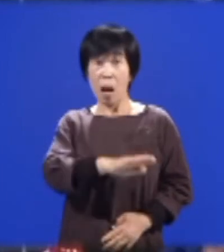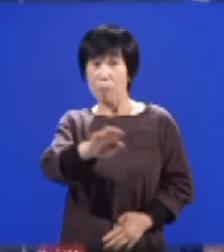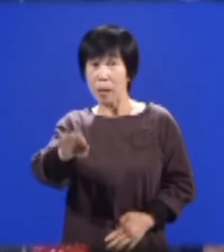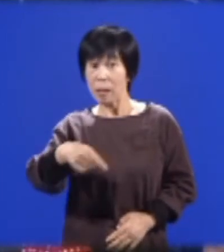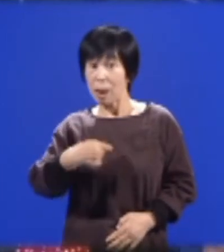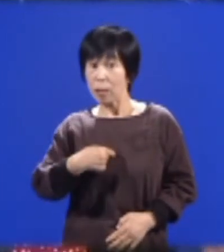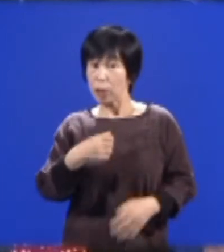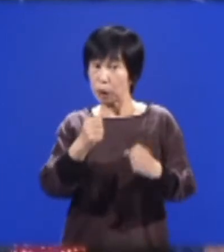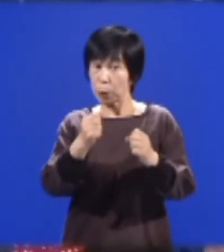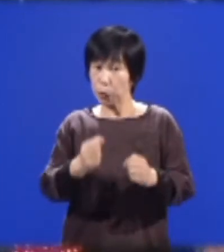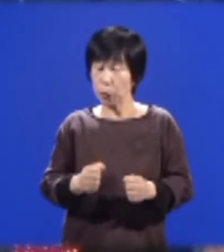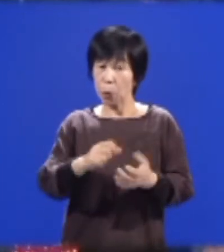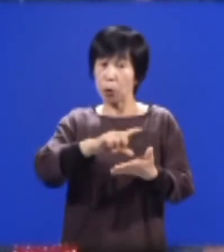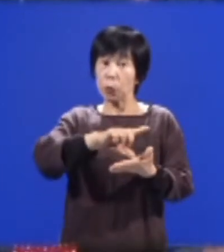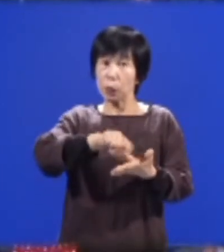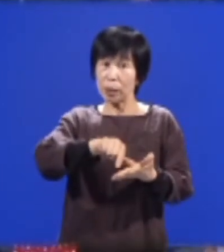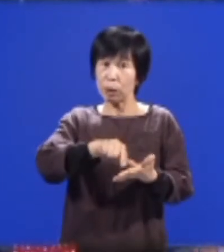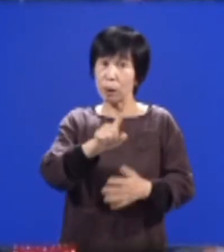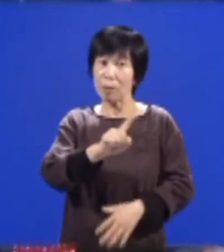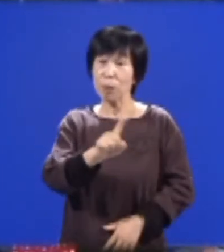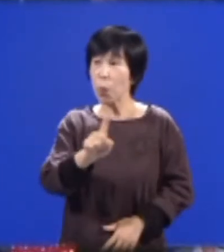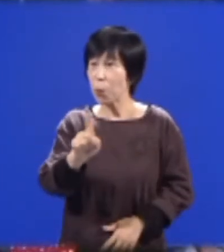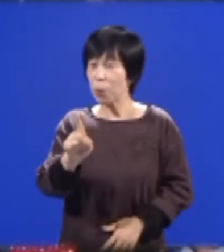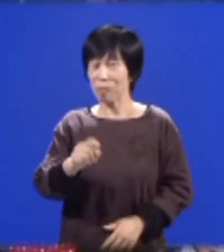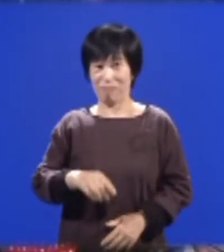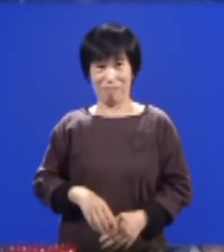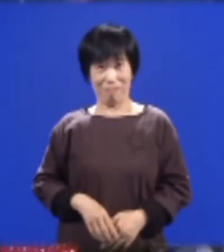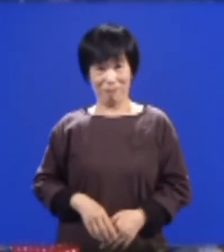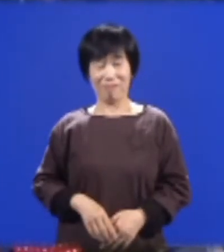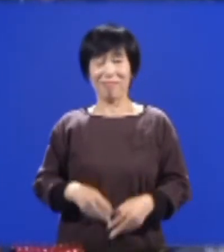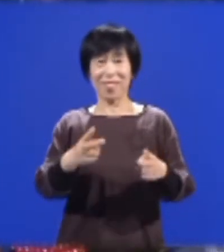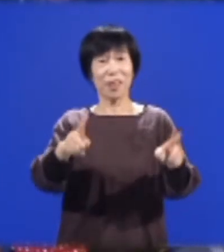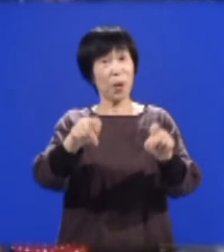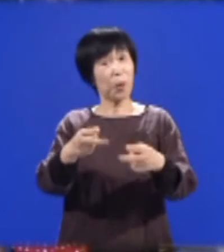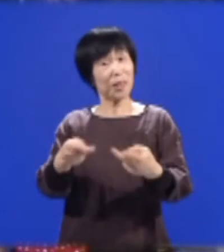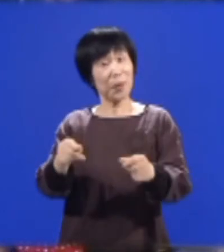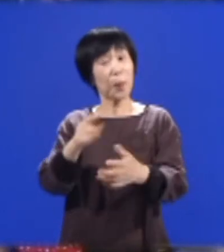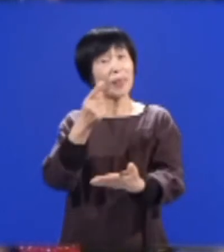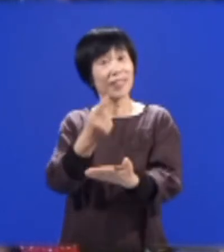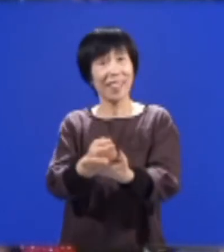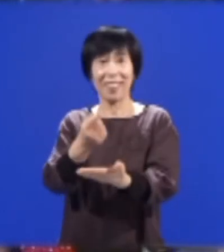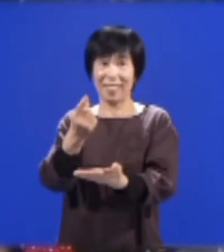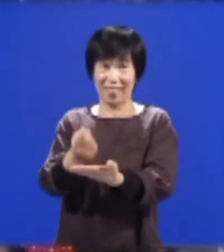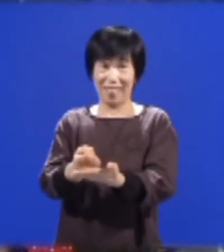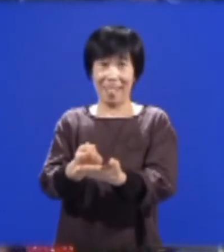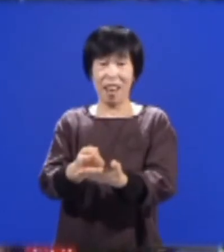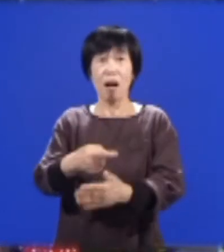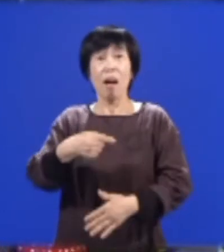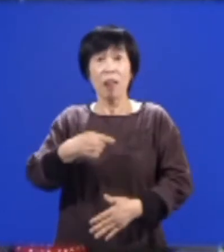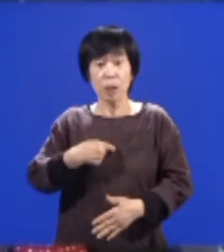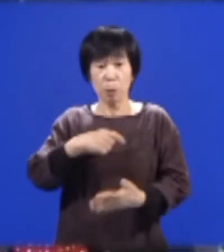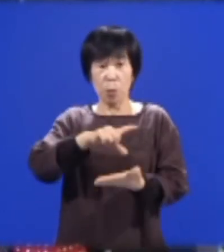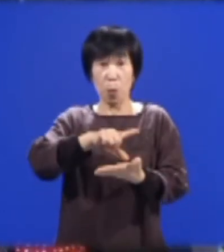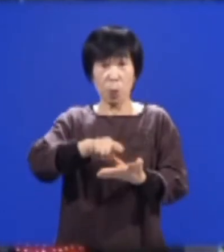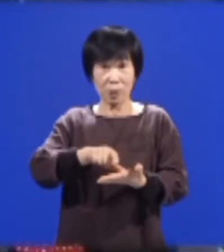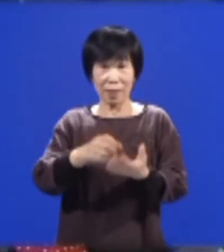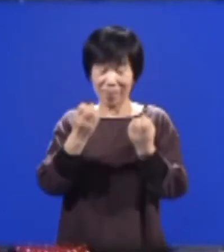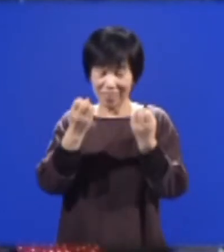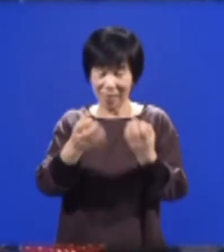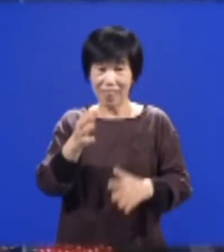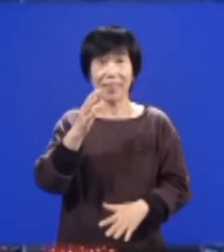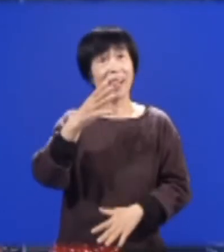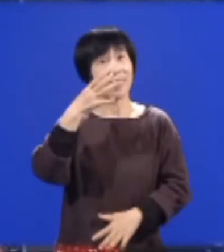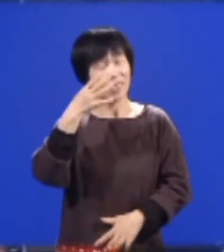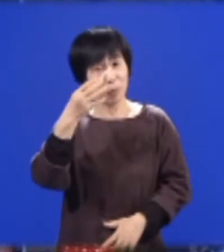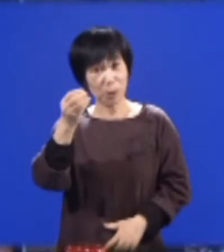皆さんの住む地区はどんな地区ですか。いろんなイベントに参加してみて自分の住む地域の新しい魅力